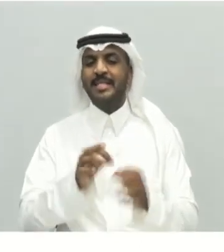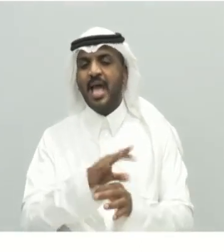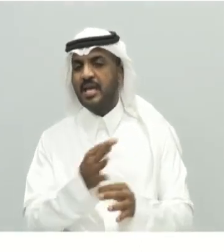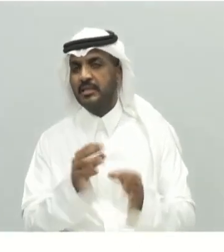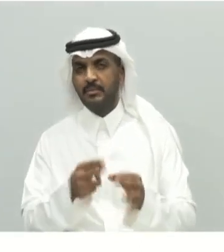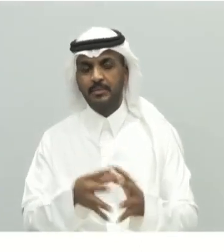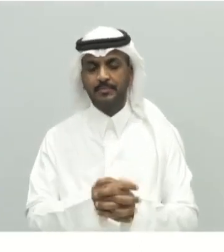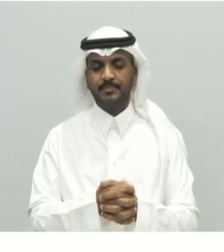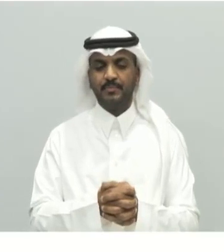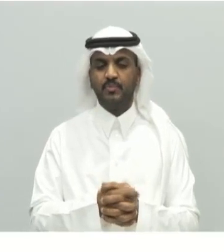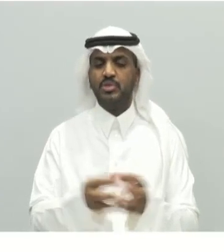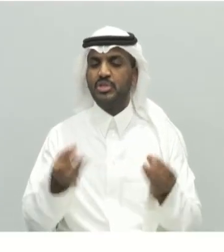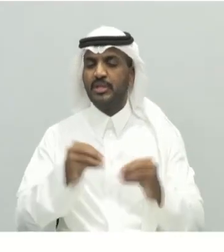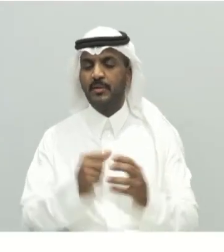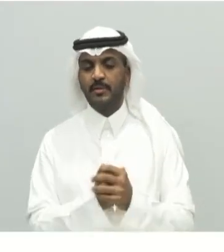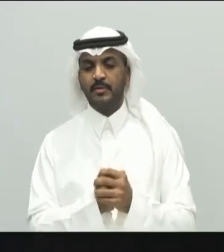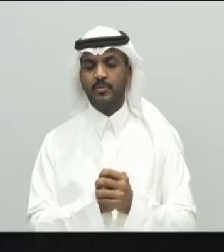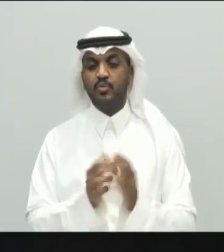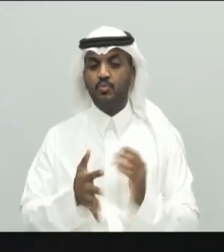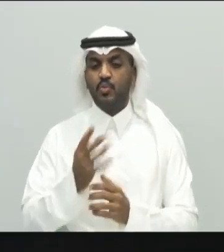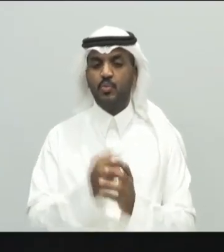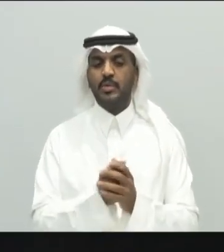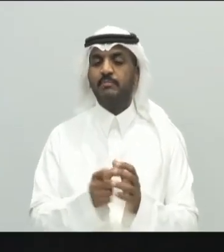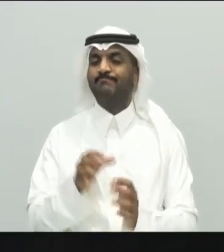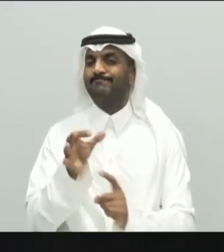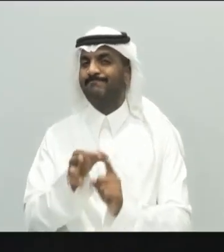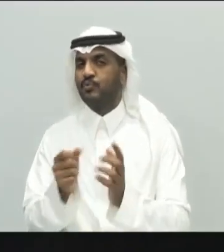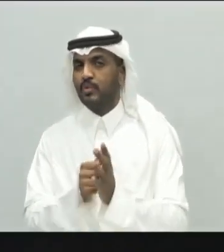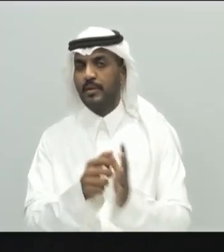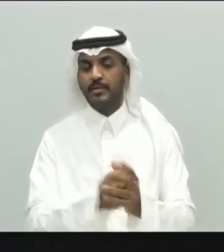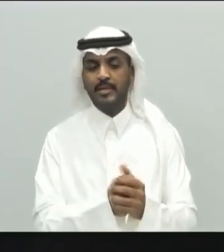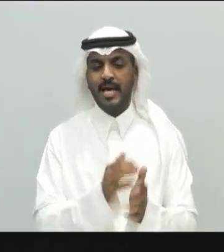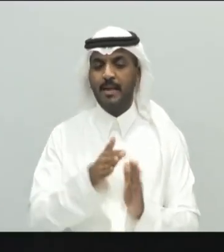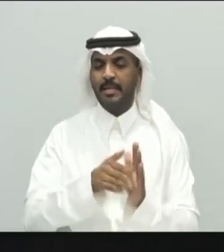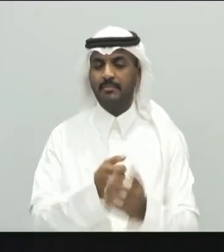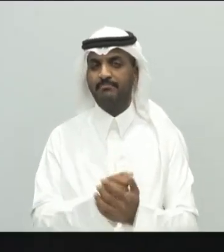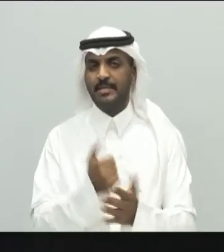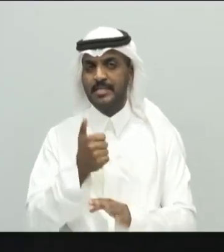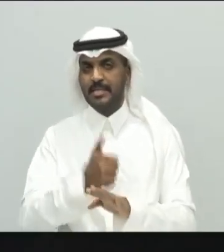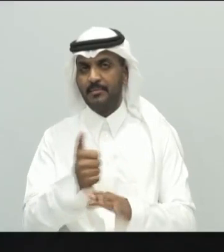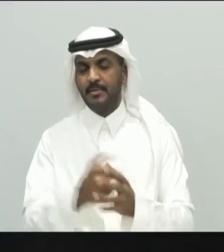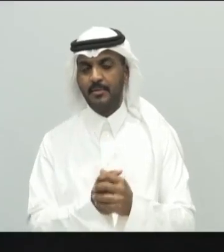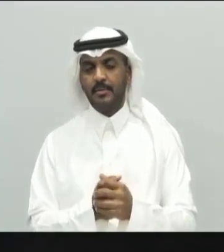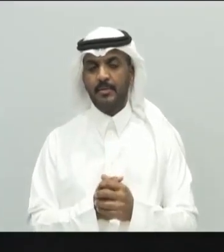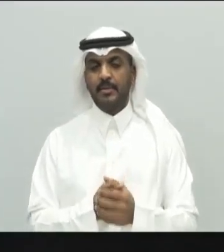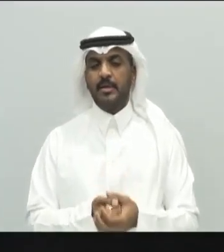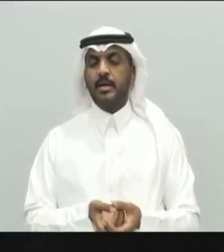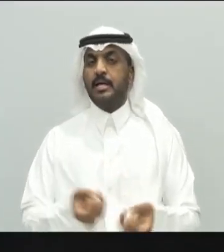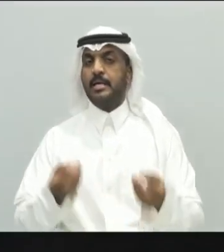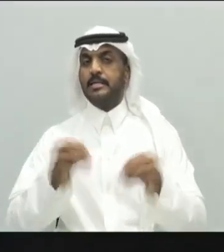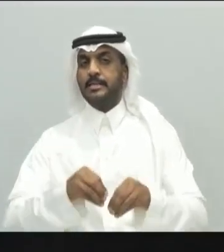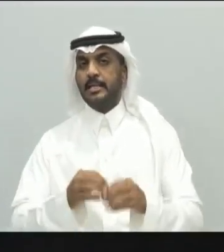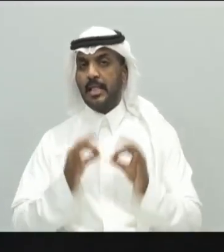غير الطبيعيه يرتبط نمو السكان السعوديه بعاملين رئيسيين الزياده